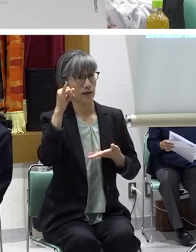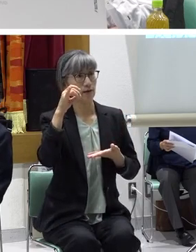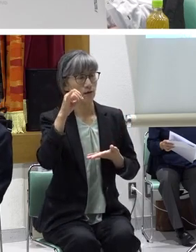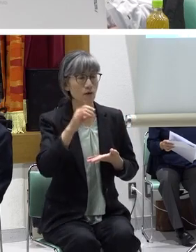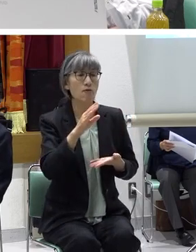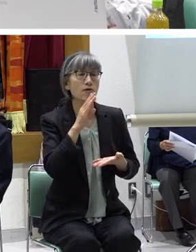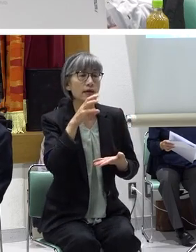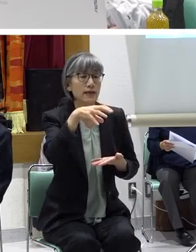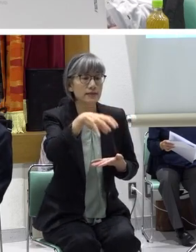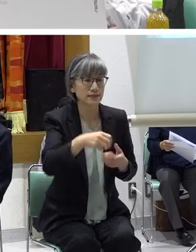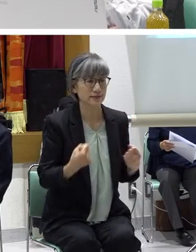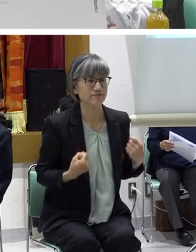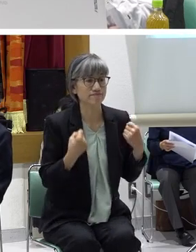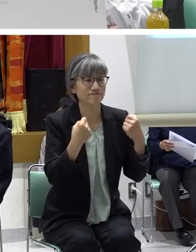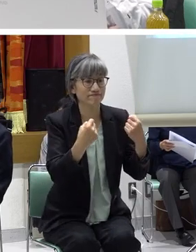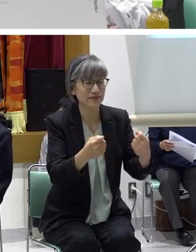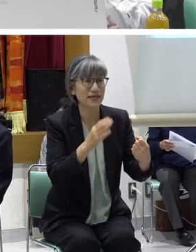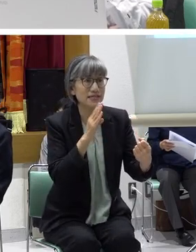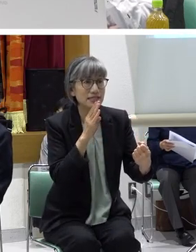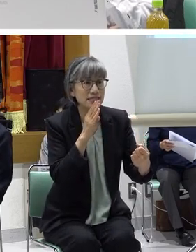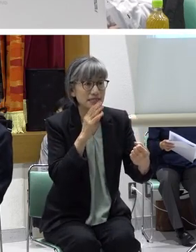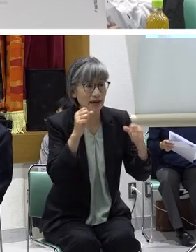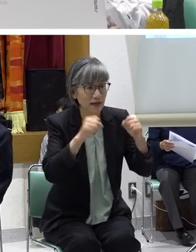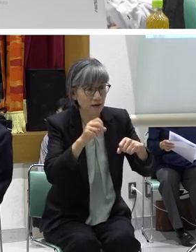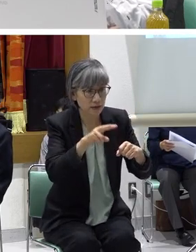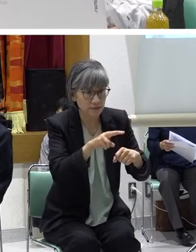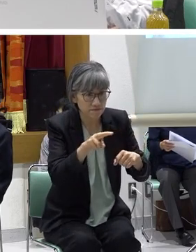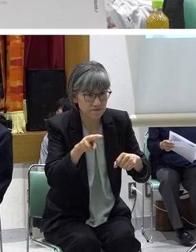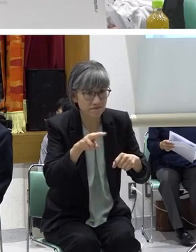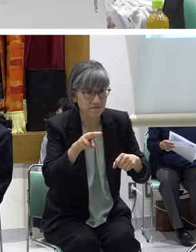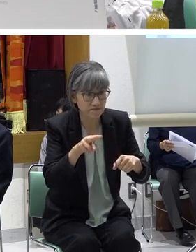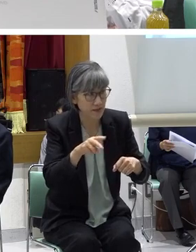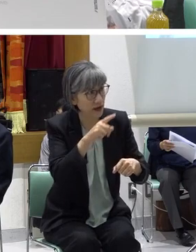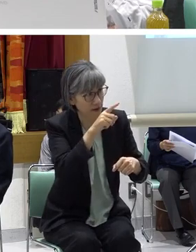実際に確認しながら伝えることができました。